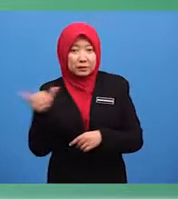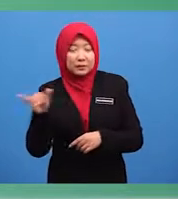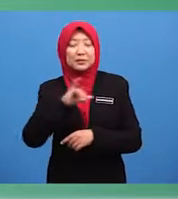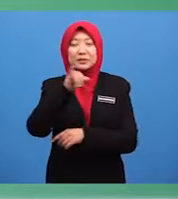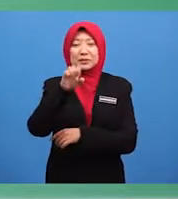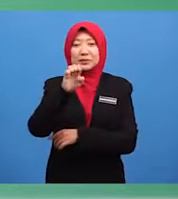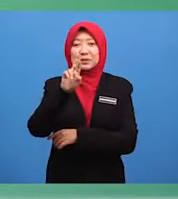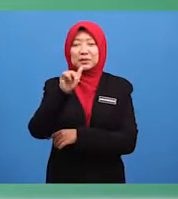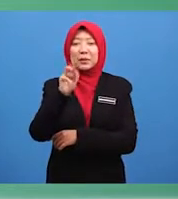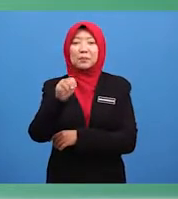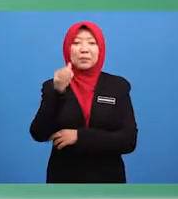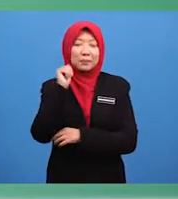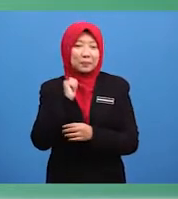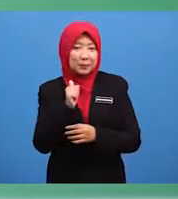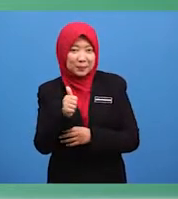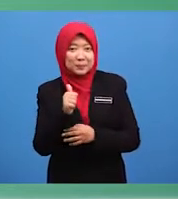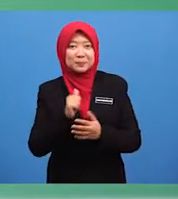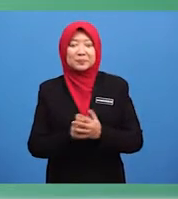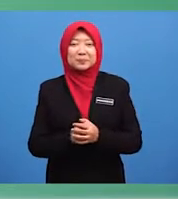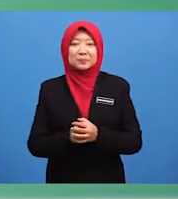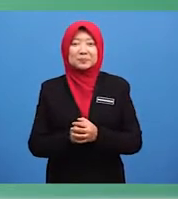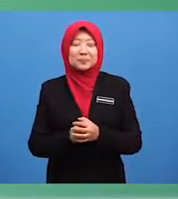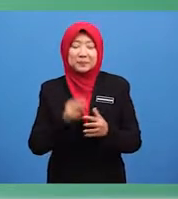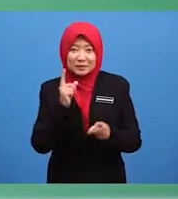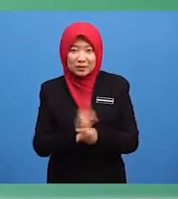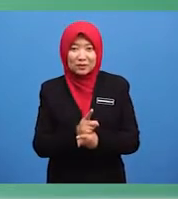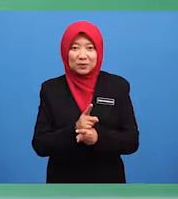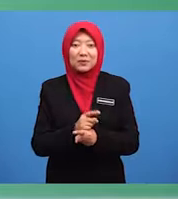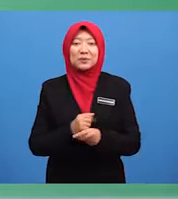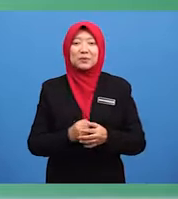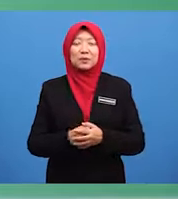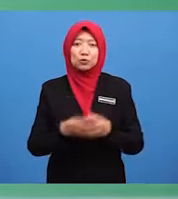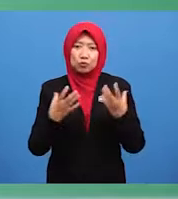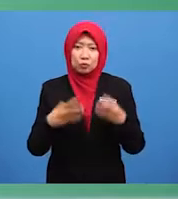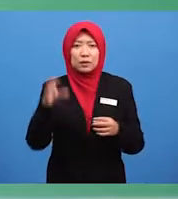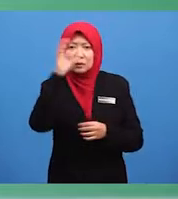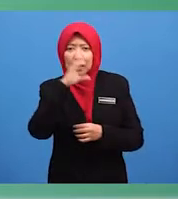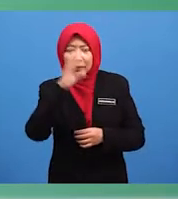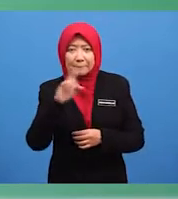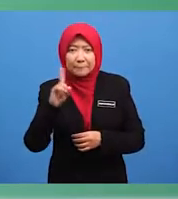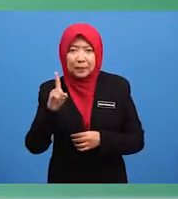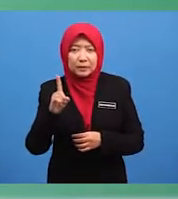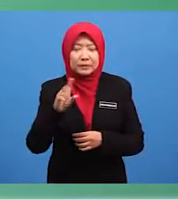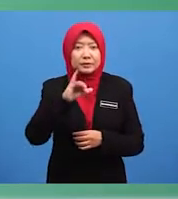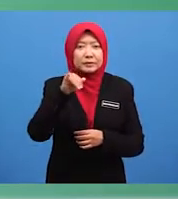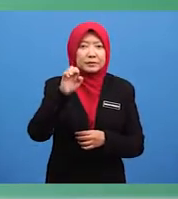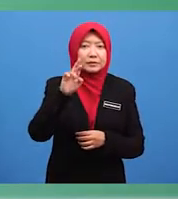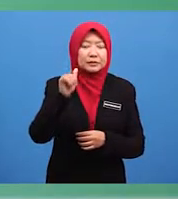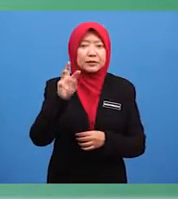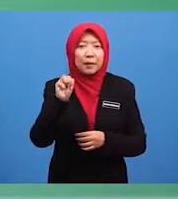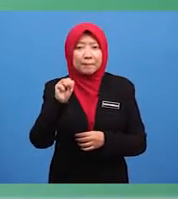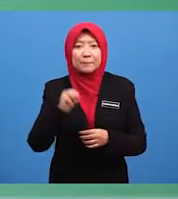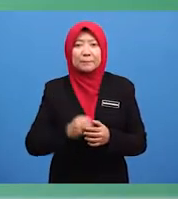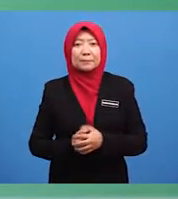jeram. Bagus. Jawapan yang tepat sekali. Cuba murid-murid cari perkataan jeram